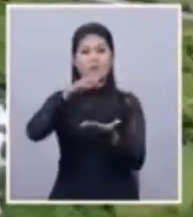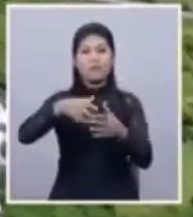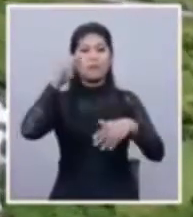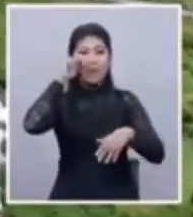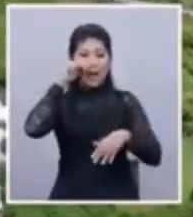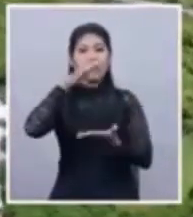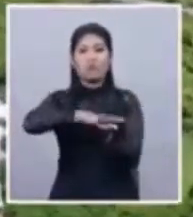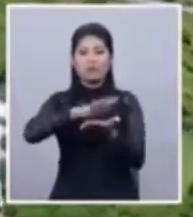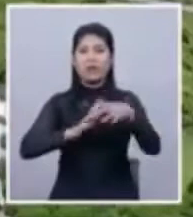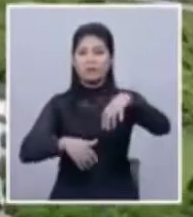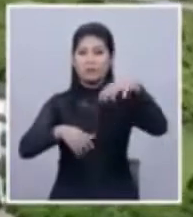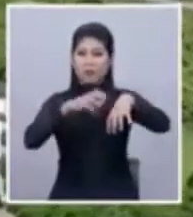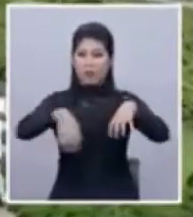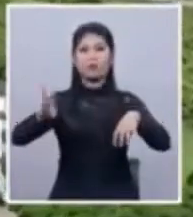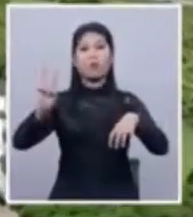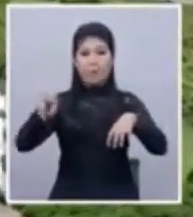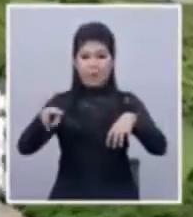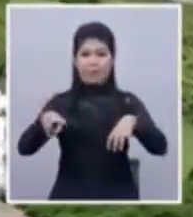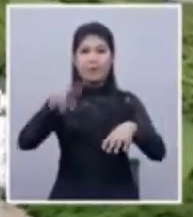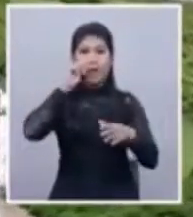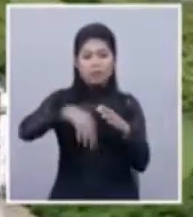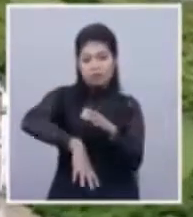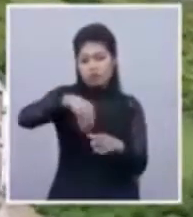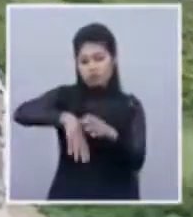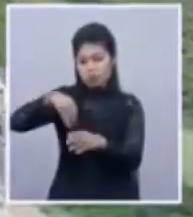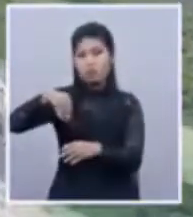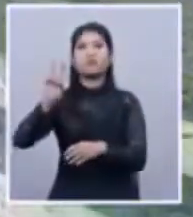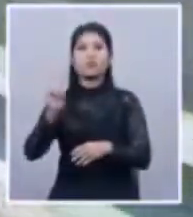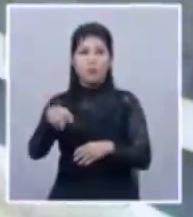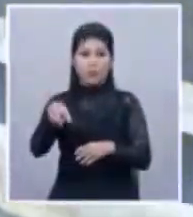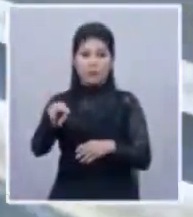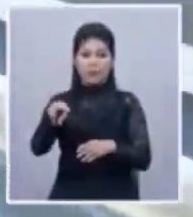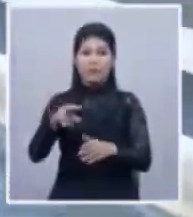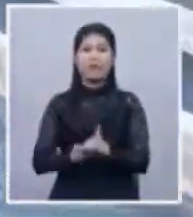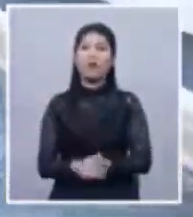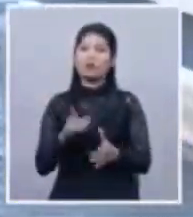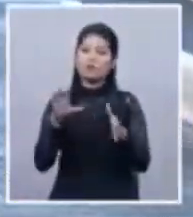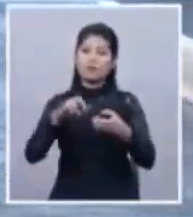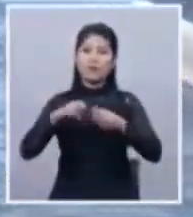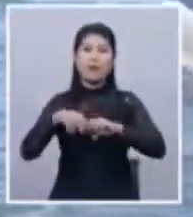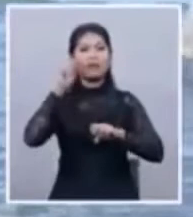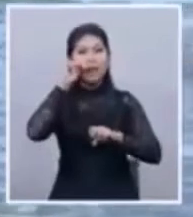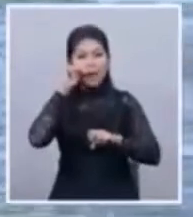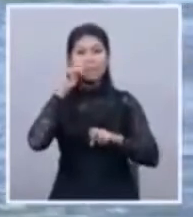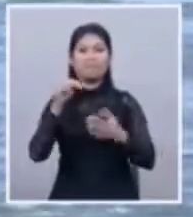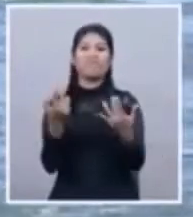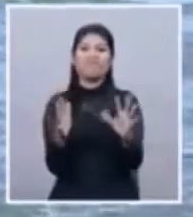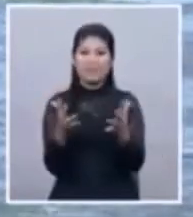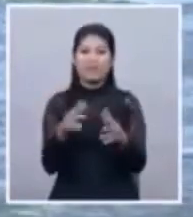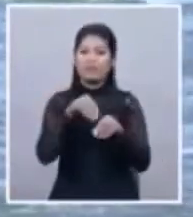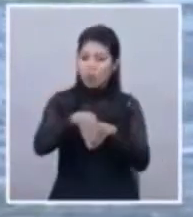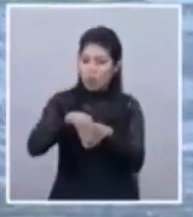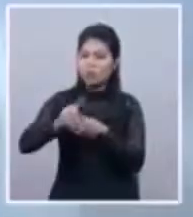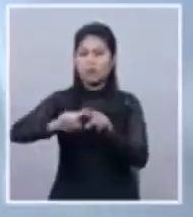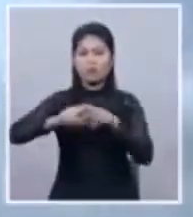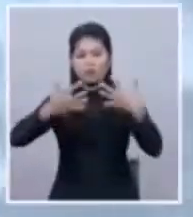ดำเนินการแล้วเสร็จเกือบ 2,000 แห่งและเจาะบ่อบาดาลได้กว่า 2,000 บ่อสร้างความมั่นคงเรื่องน้ำให้กับภาคการผลิตเกษตรกรรมและอุตสาห